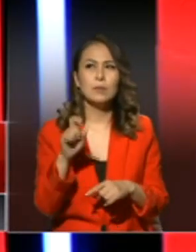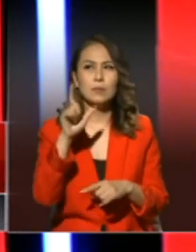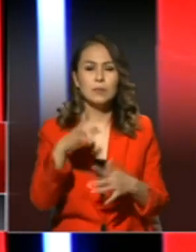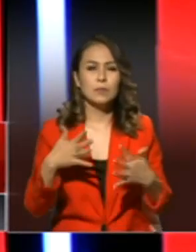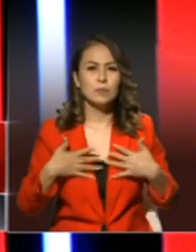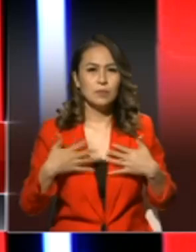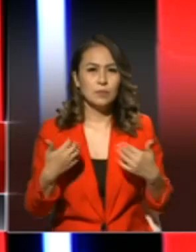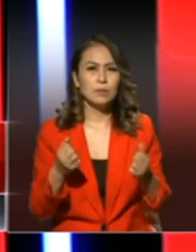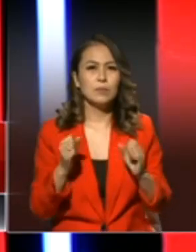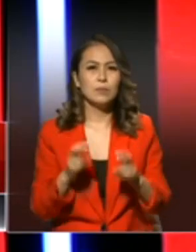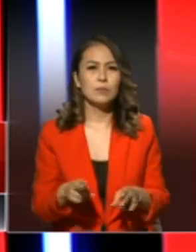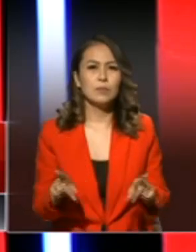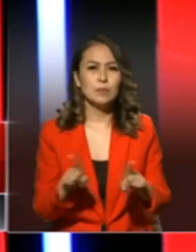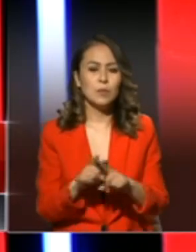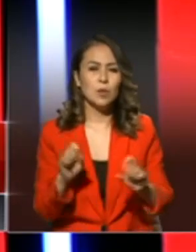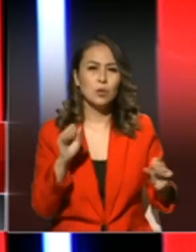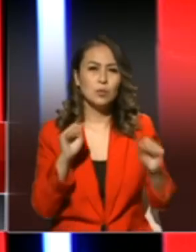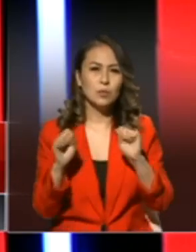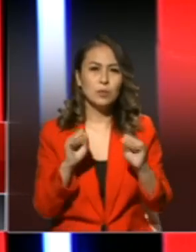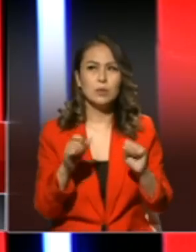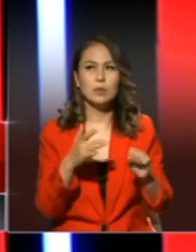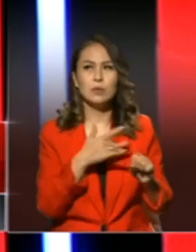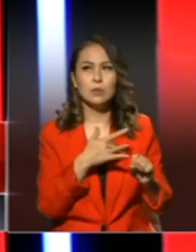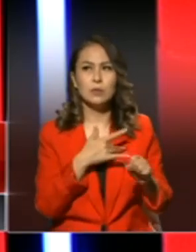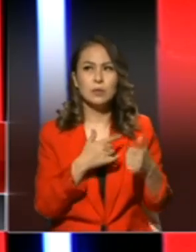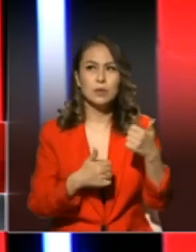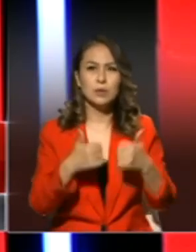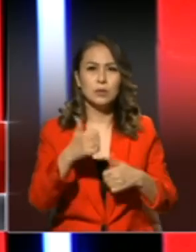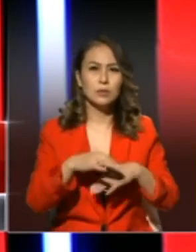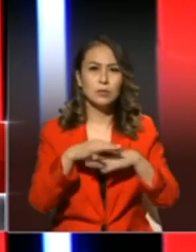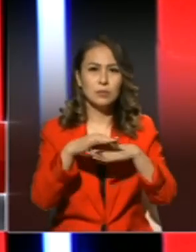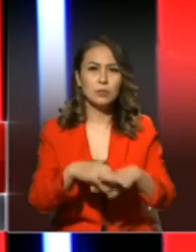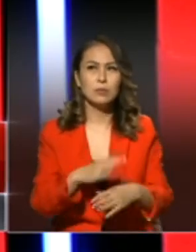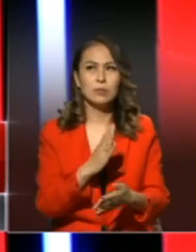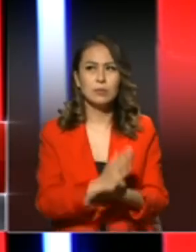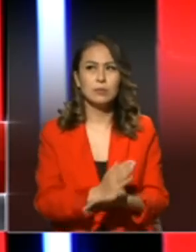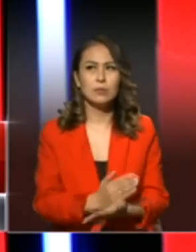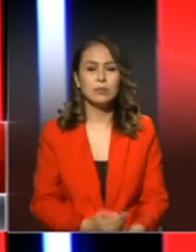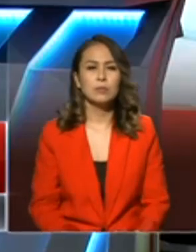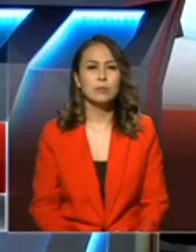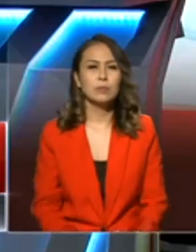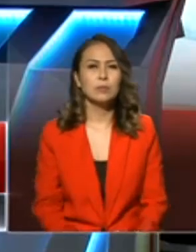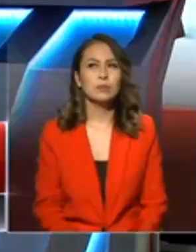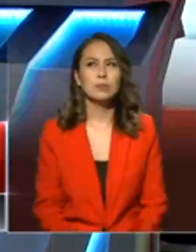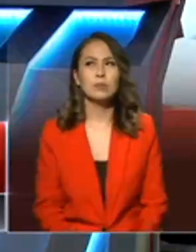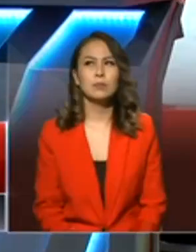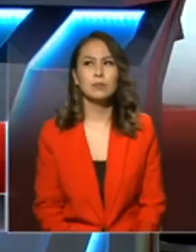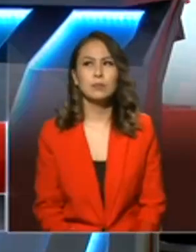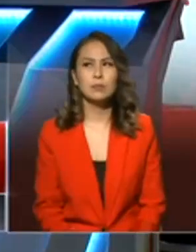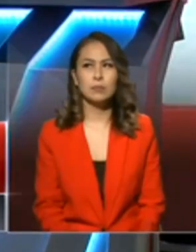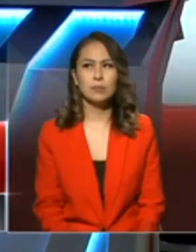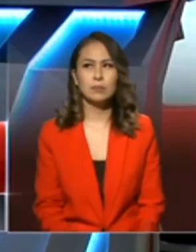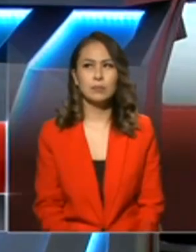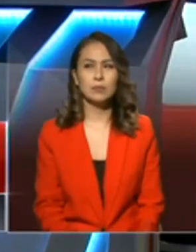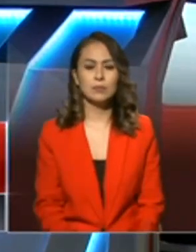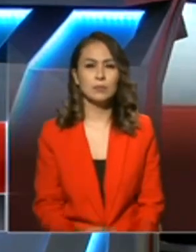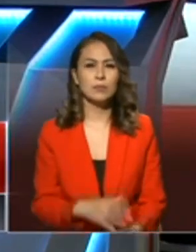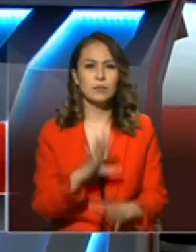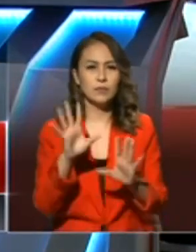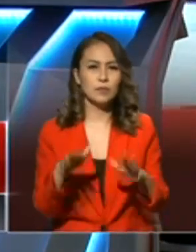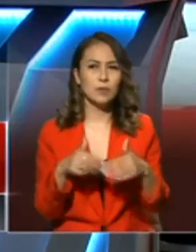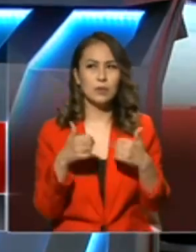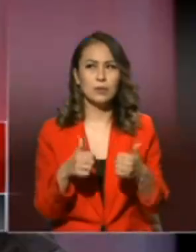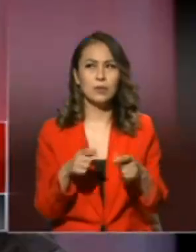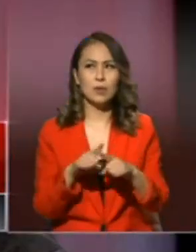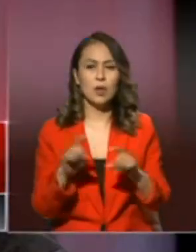қалай, денсаулығыңыз? Спорттық, трансплантологиялық жарыстар өткізеді екенсіз трансплантологтар арасында. Иә, жағдайымыз жақсы қазір.